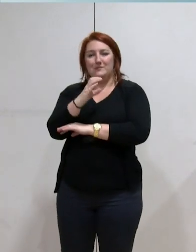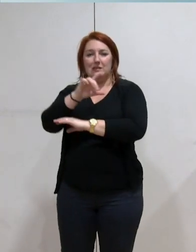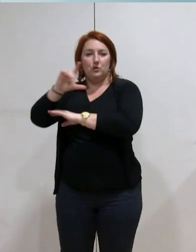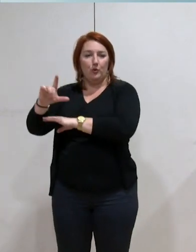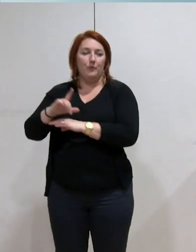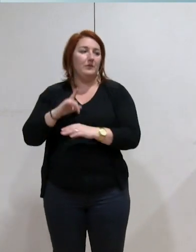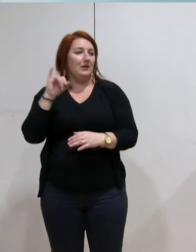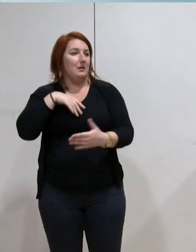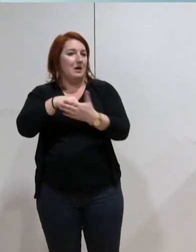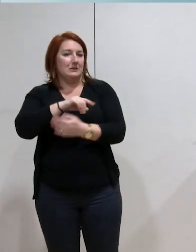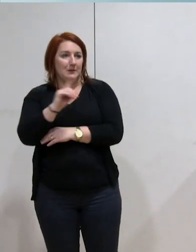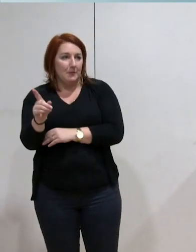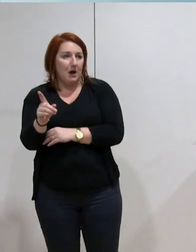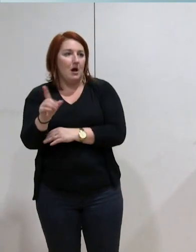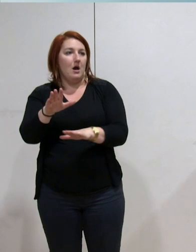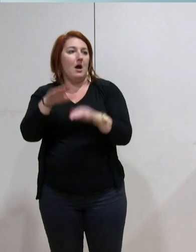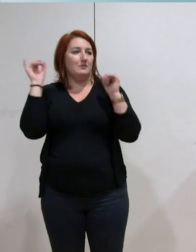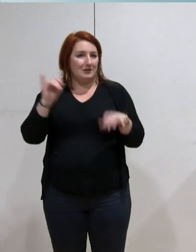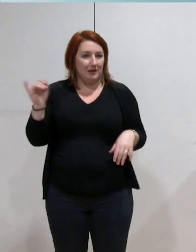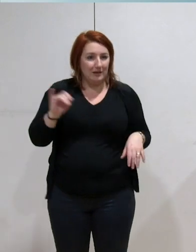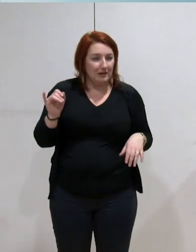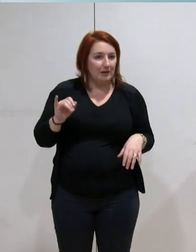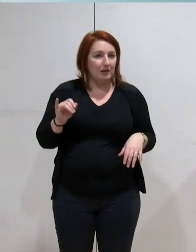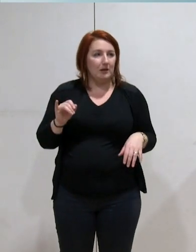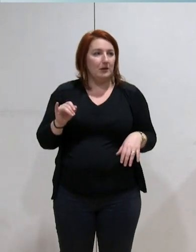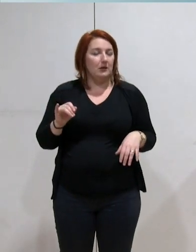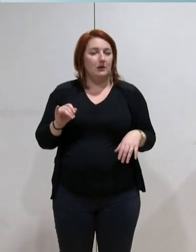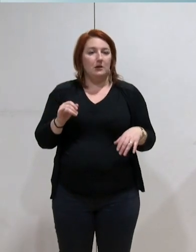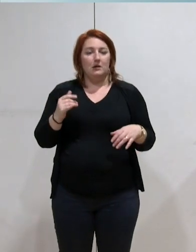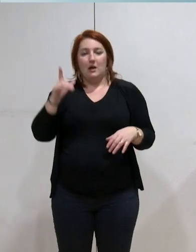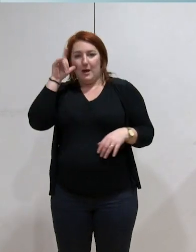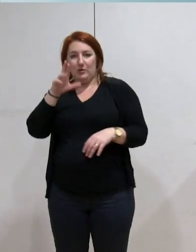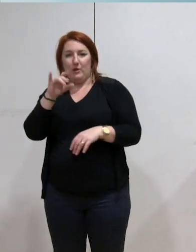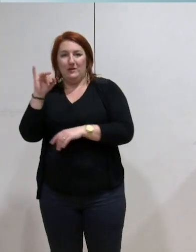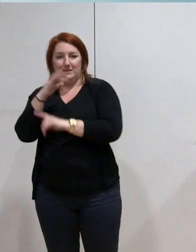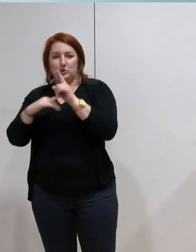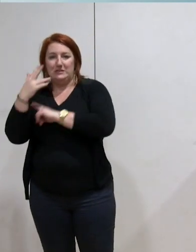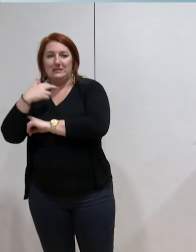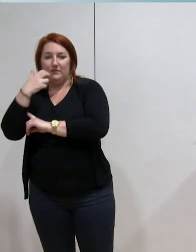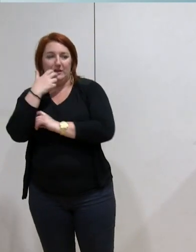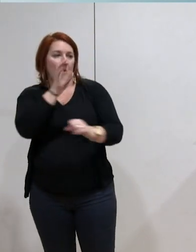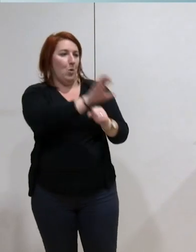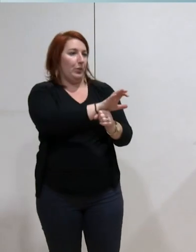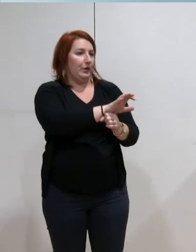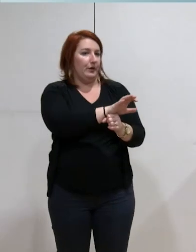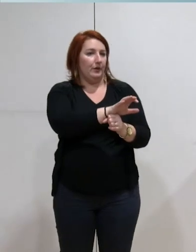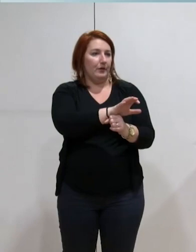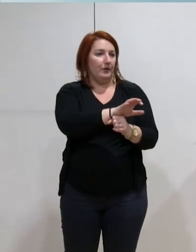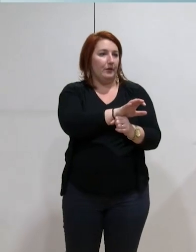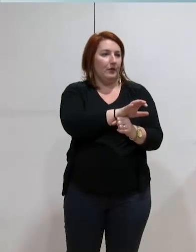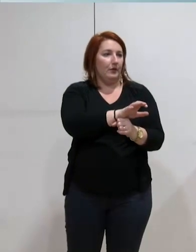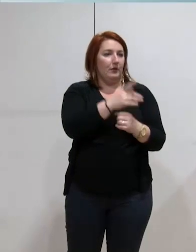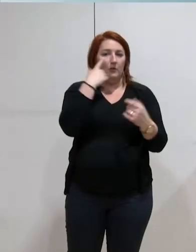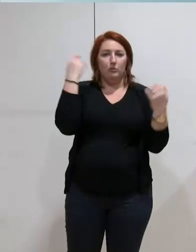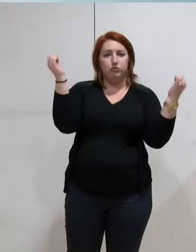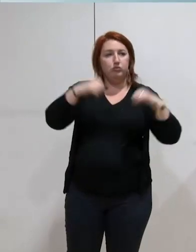qui ne prend pas part au vote qui s'abstient républicain udi société civile qui vote contre qui